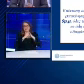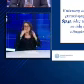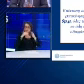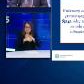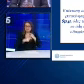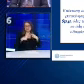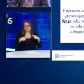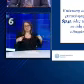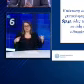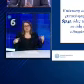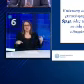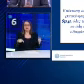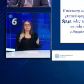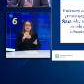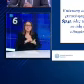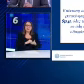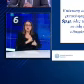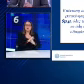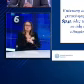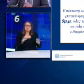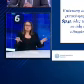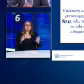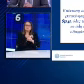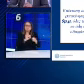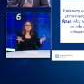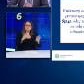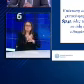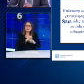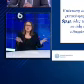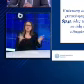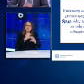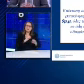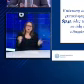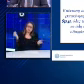την στοχευμένη ενημέρωση των πολιτών μέσα από όλα τα κανάλια επικοινωνίας που διαθέτουμε.